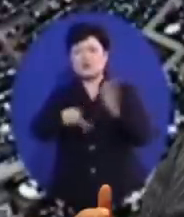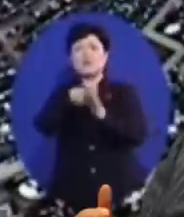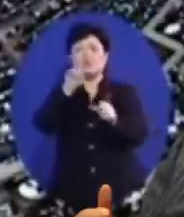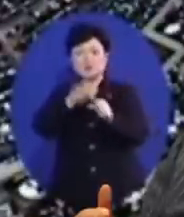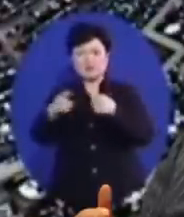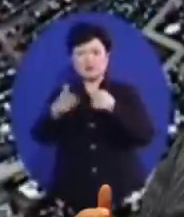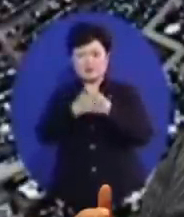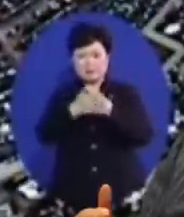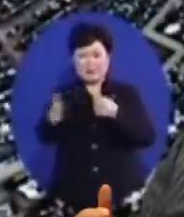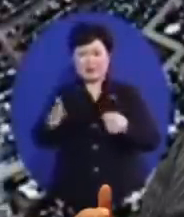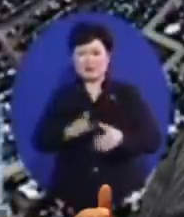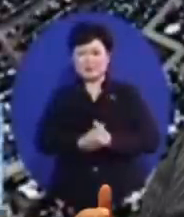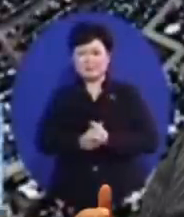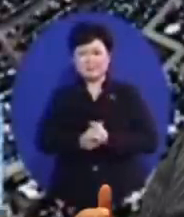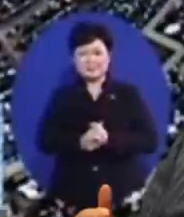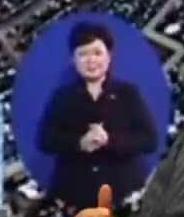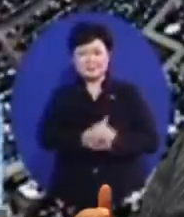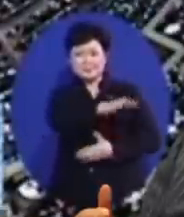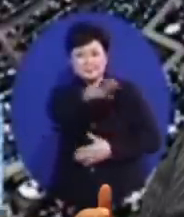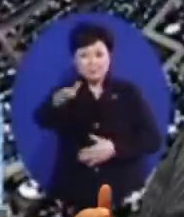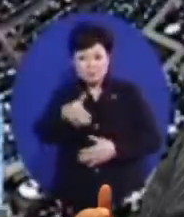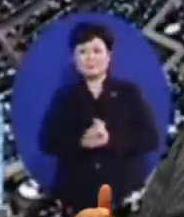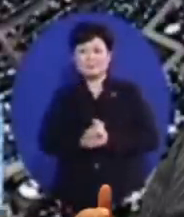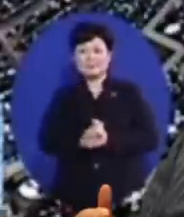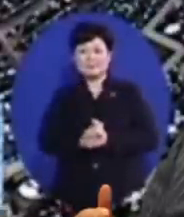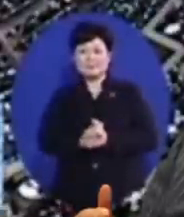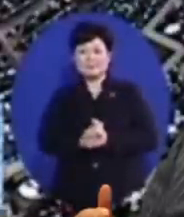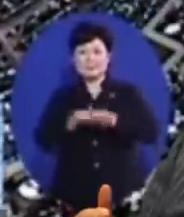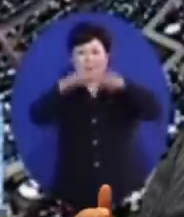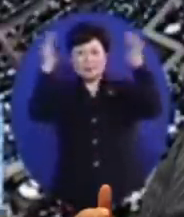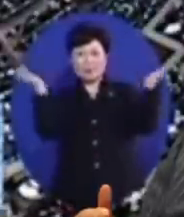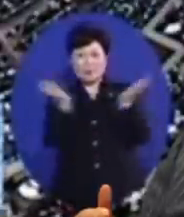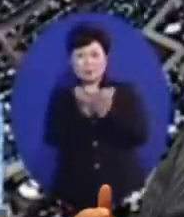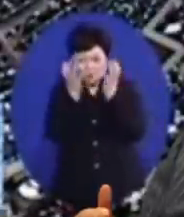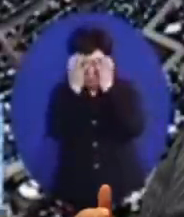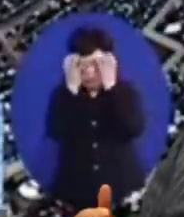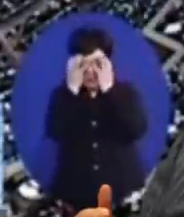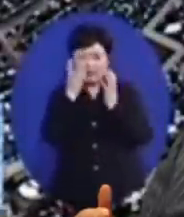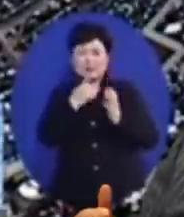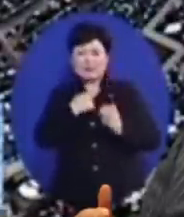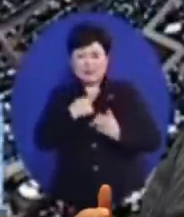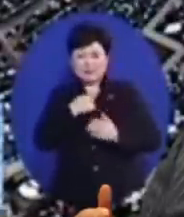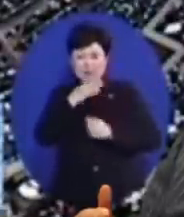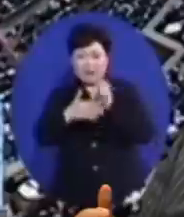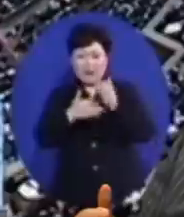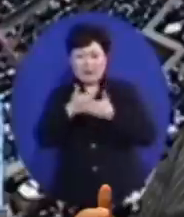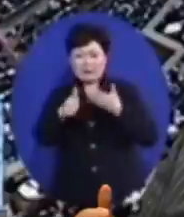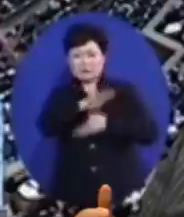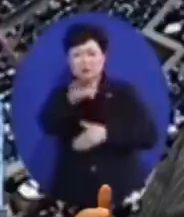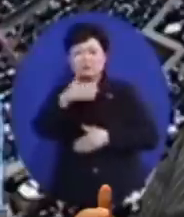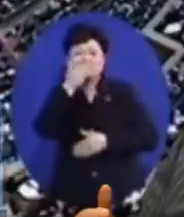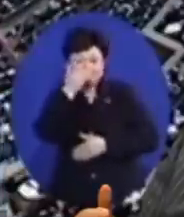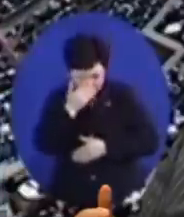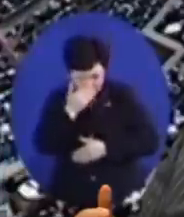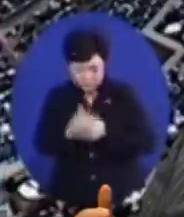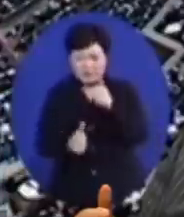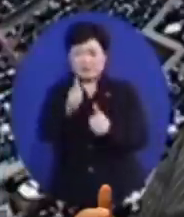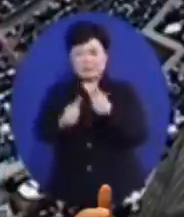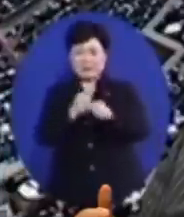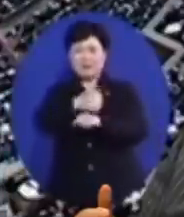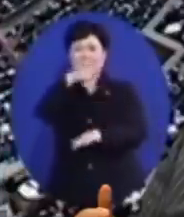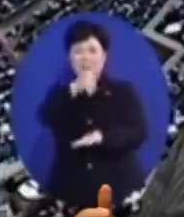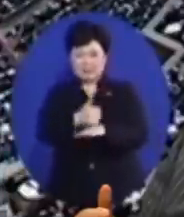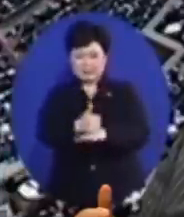그래서 우리가 모든 고난을 당한 것은 하나님이 우리를 낮추시며 우리를 시험하사